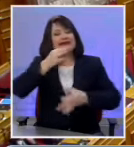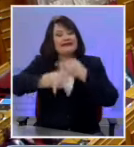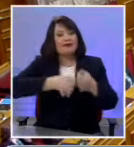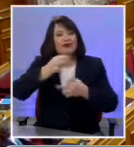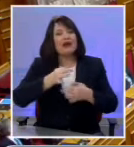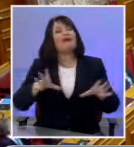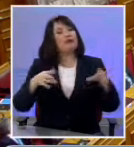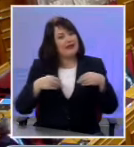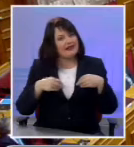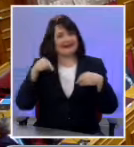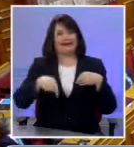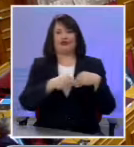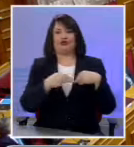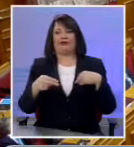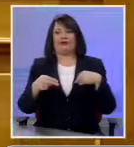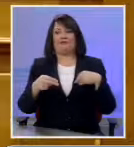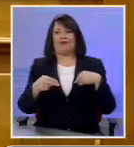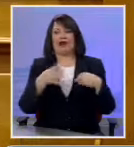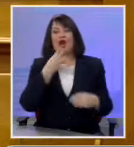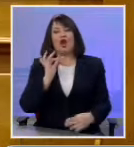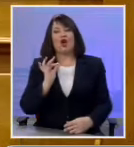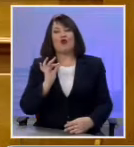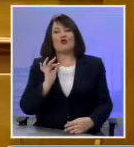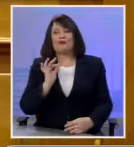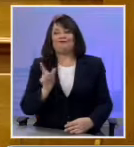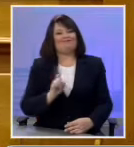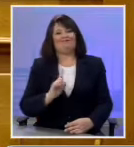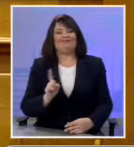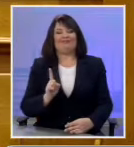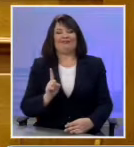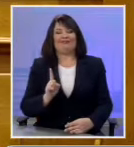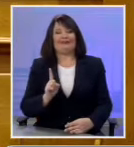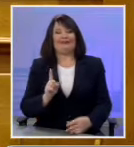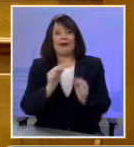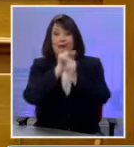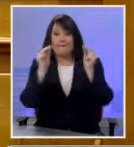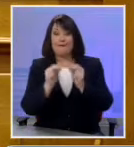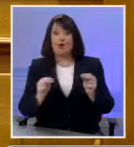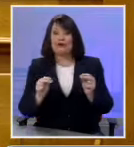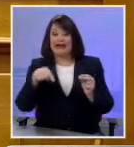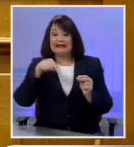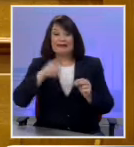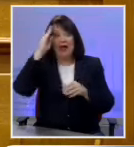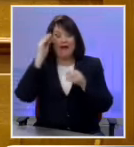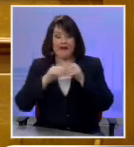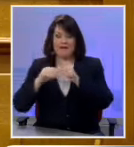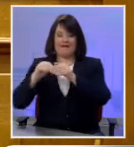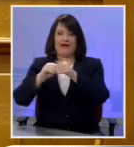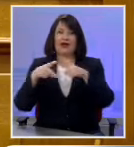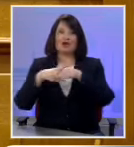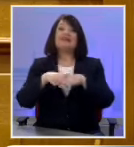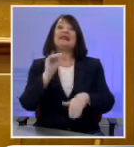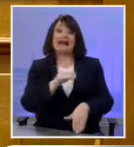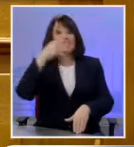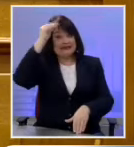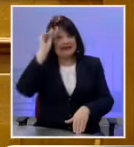να δεχθείτε. Διότι κακά τα ψέματα, κύριοι συνάδελφοι, τα αποτελέσματα αυτής της ανακεφαλοποίησης, ναι κύριε